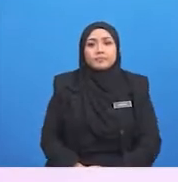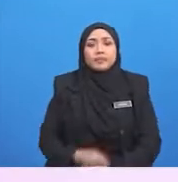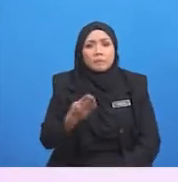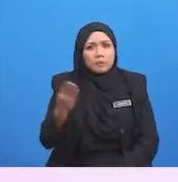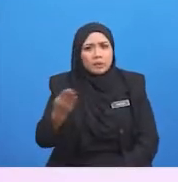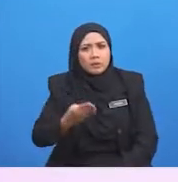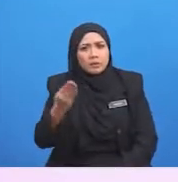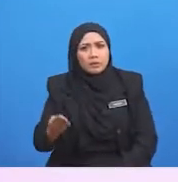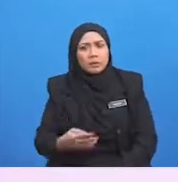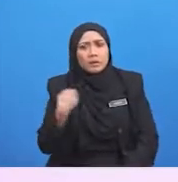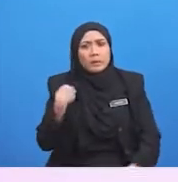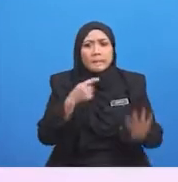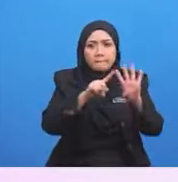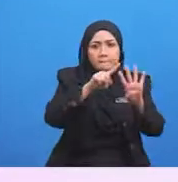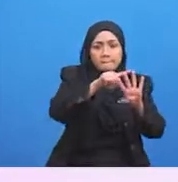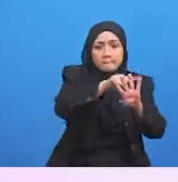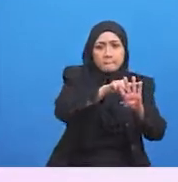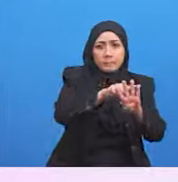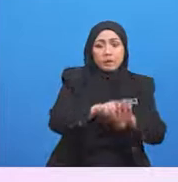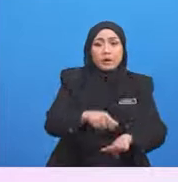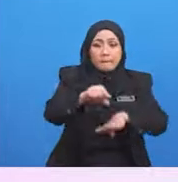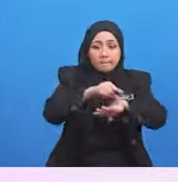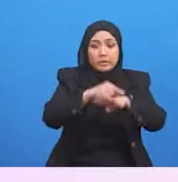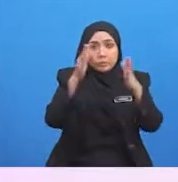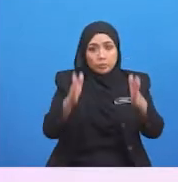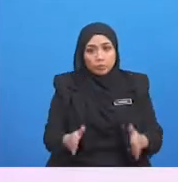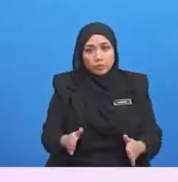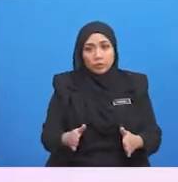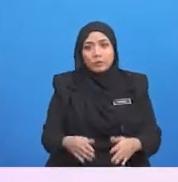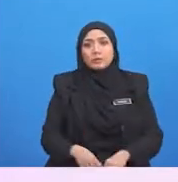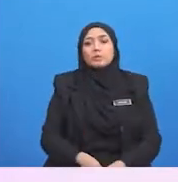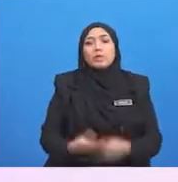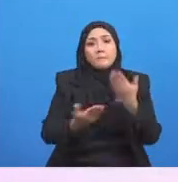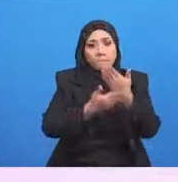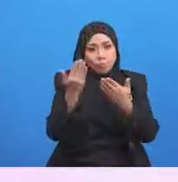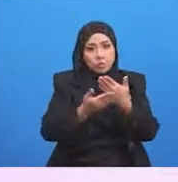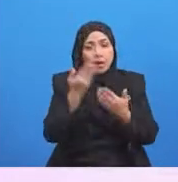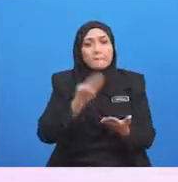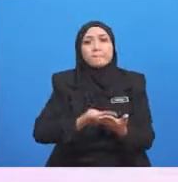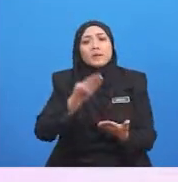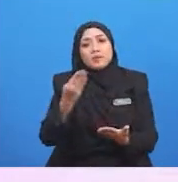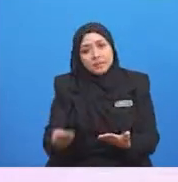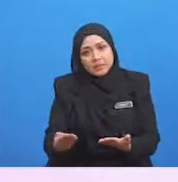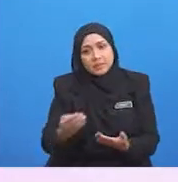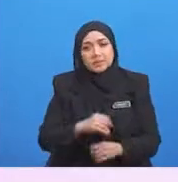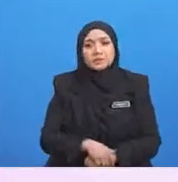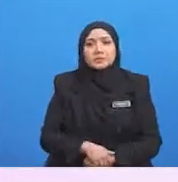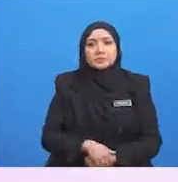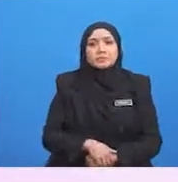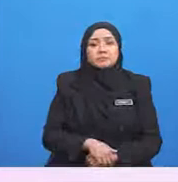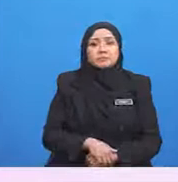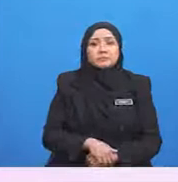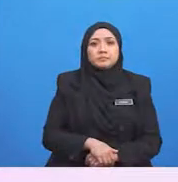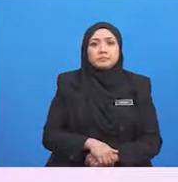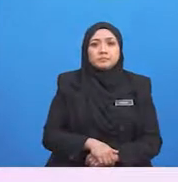Terdapat empat produk pengguna. Yang pertama iaitu produk mudah beli. Produk mudah beli adalah produk